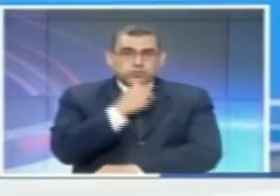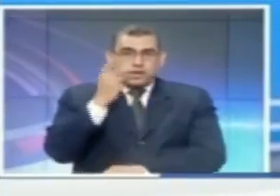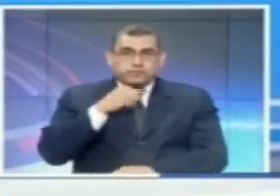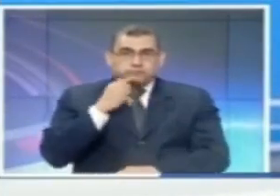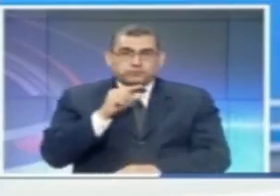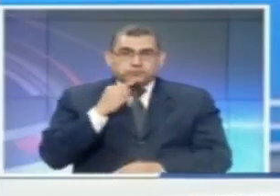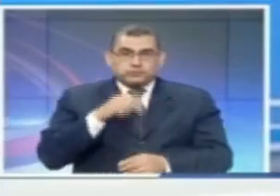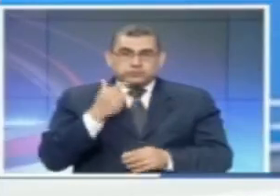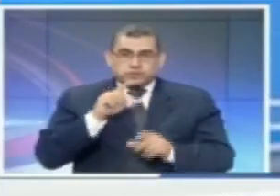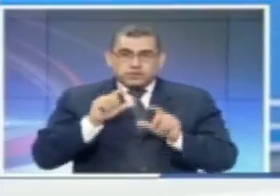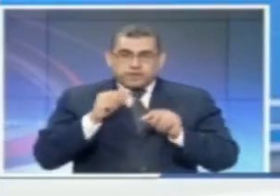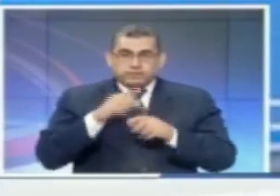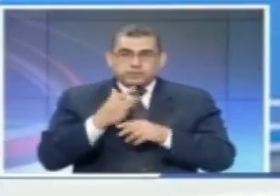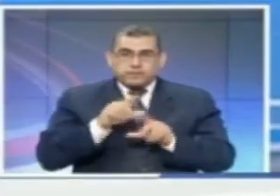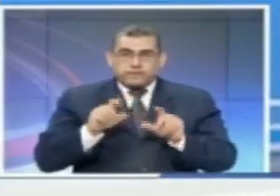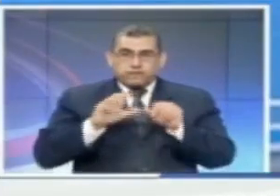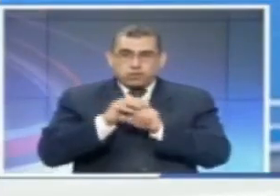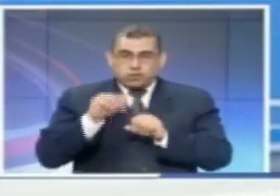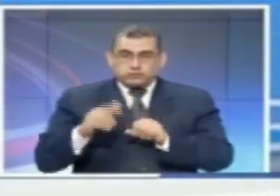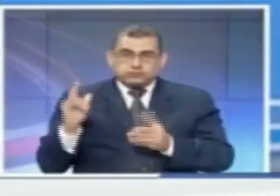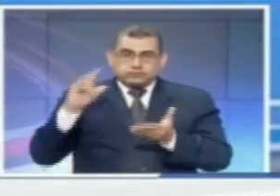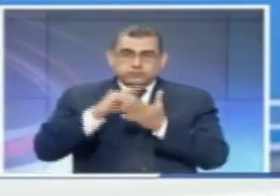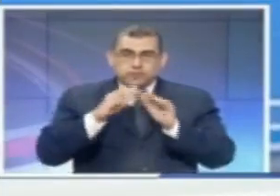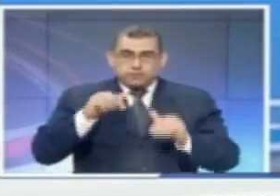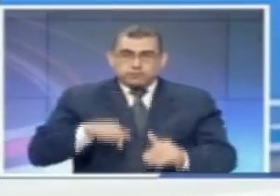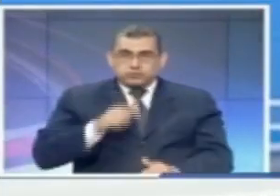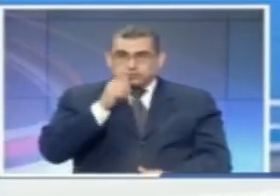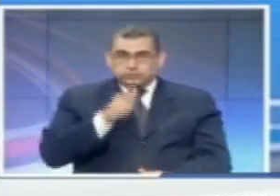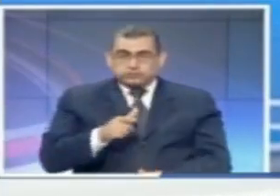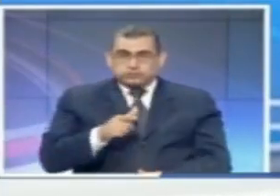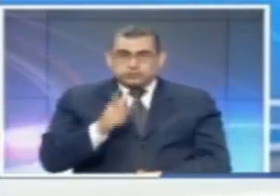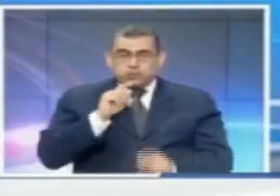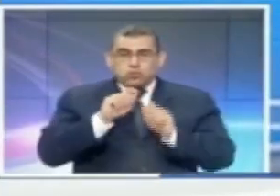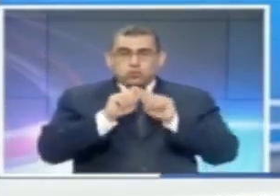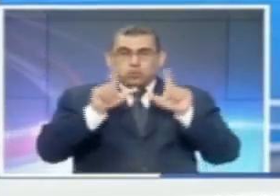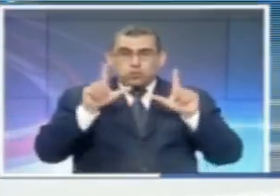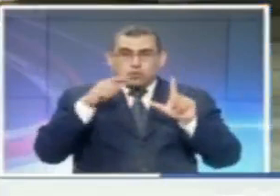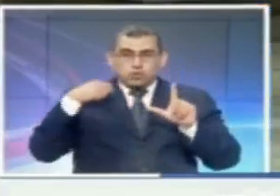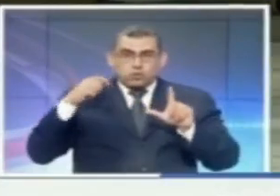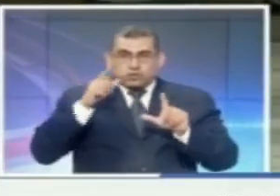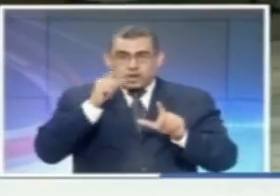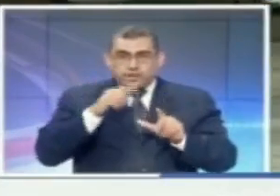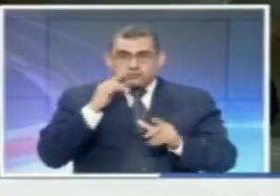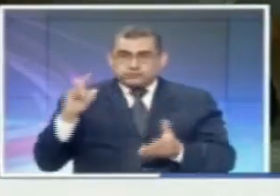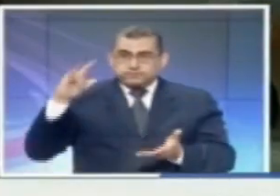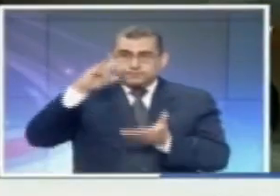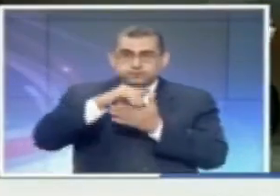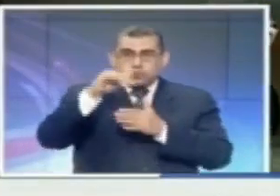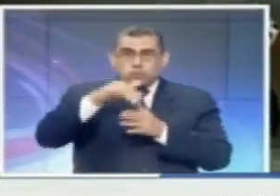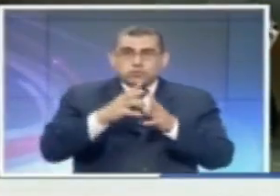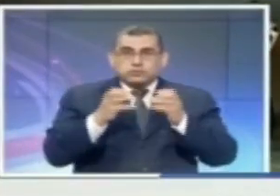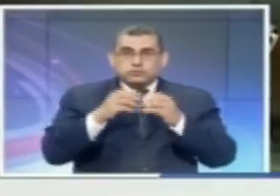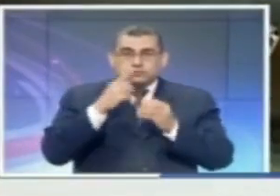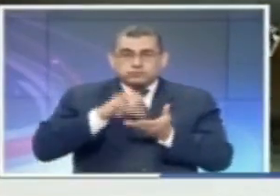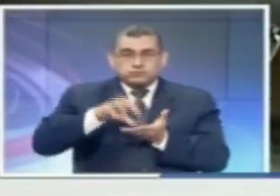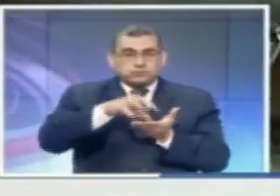1.5 مليون جرعة من لقاح أسترازينيكا إلى مطار القاهرة الدولي. وضحت الوزارة أن الشحنة سيتم